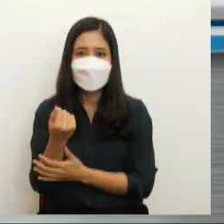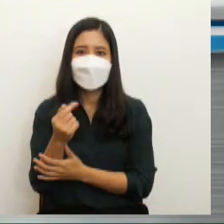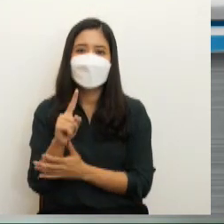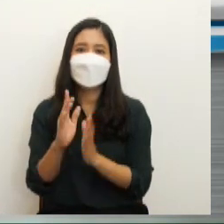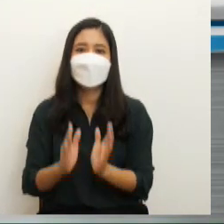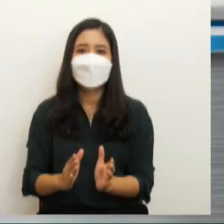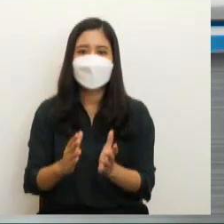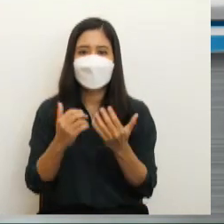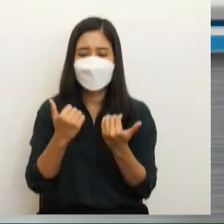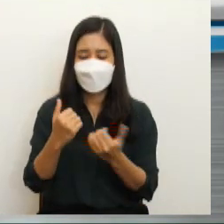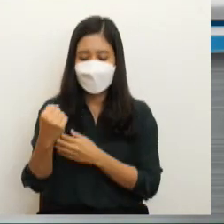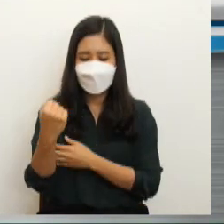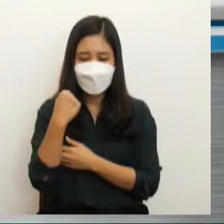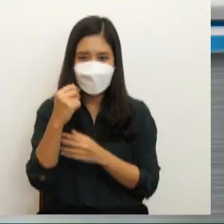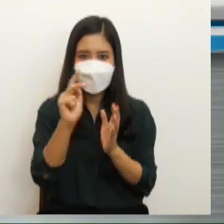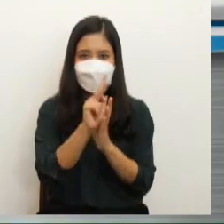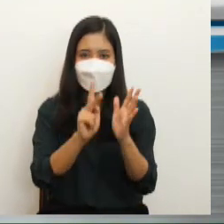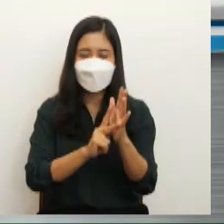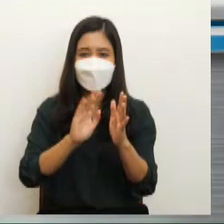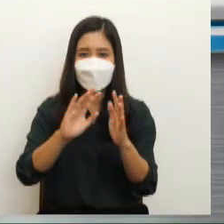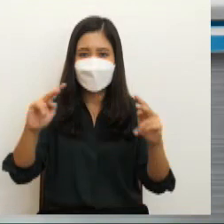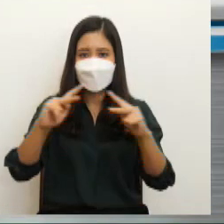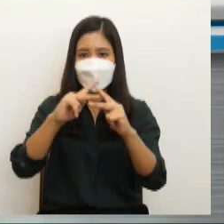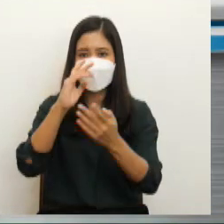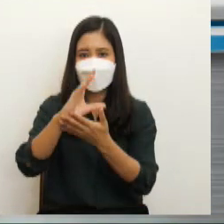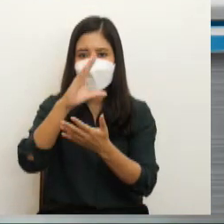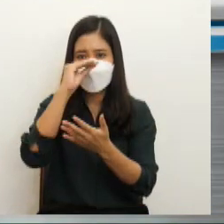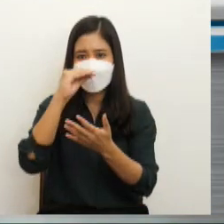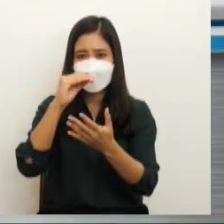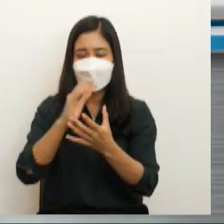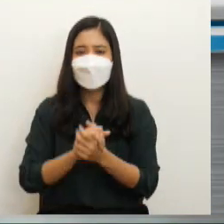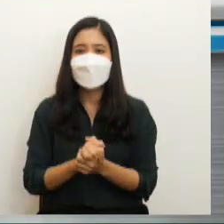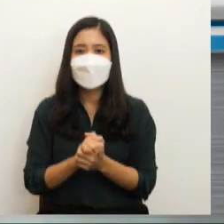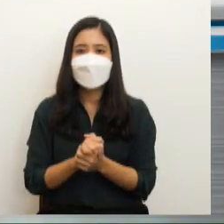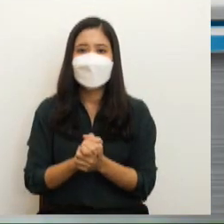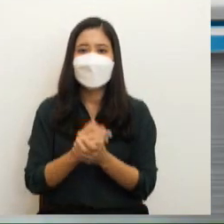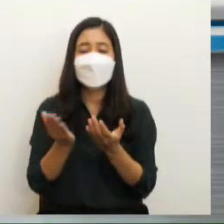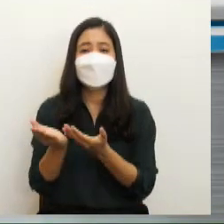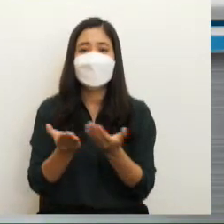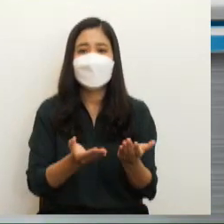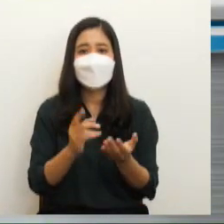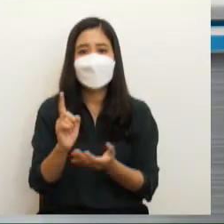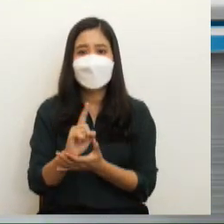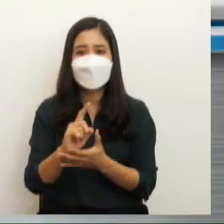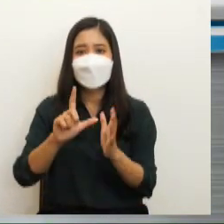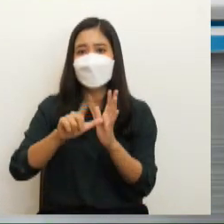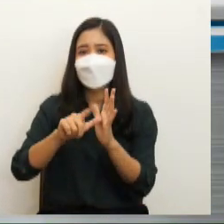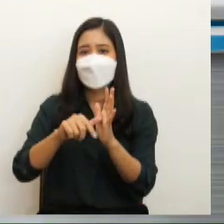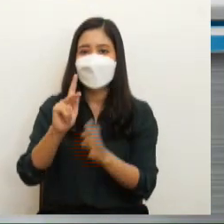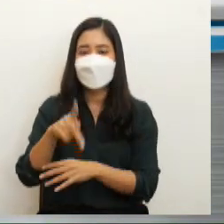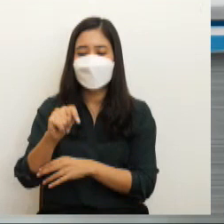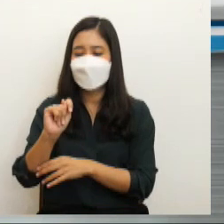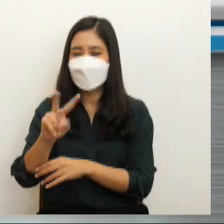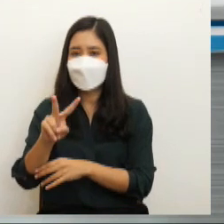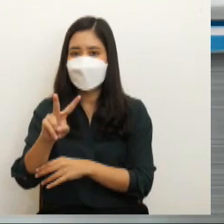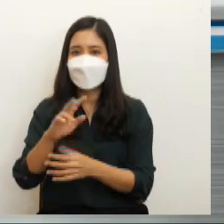ในมาตรการของกระทรวงศึกษาธิการนะคะและในช่วงท้ายนี้ค่ะขอเรียนเชิญท่านเลขาอัมพรนะคะ